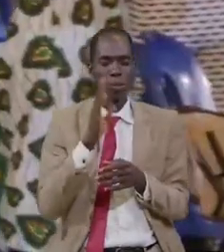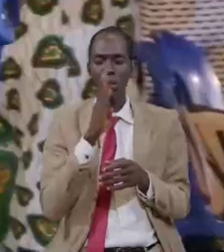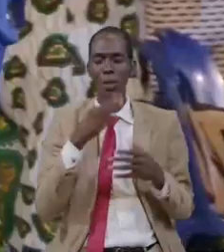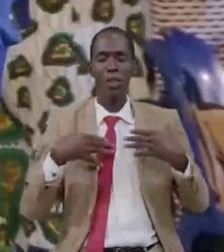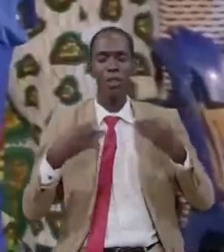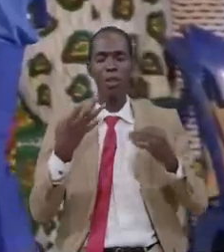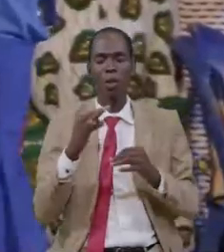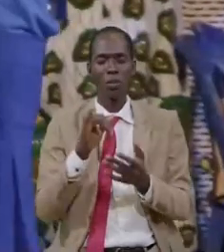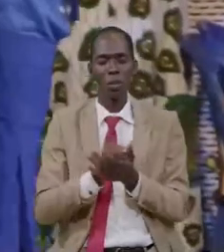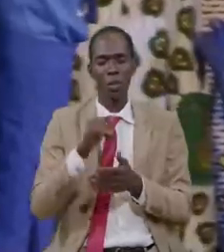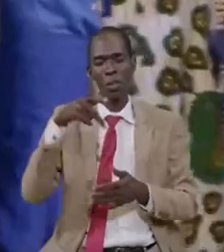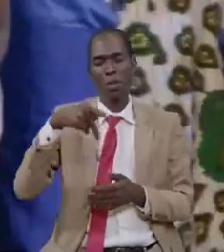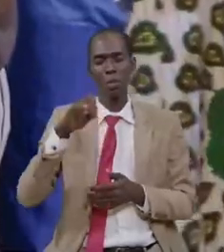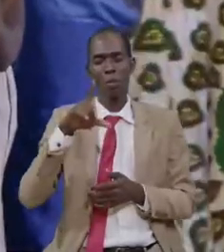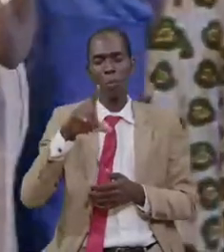de Jésus.